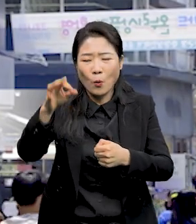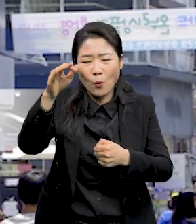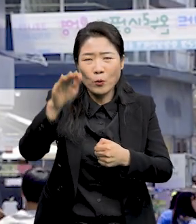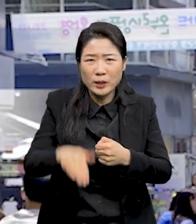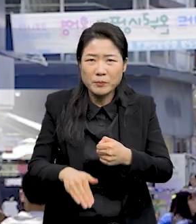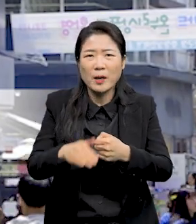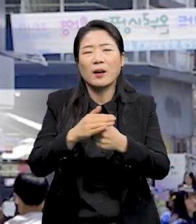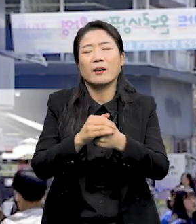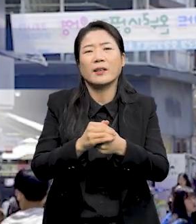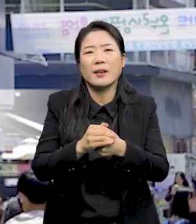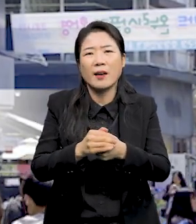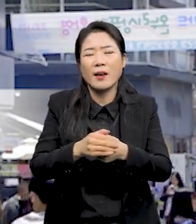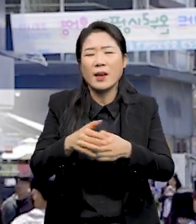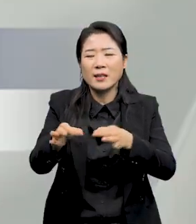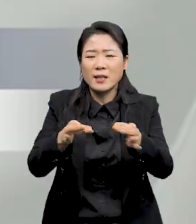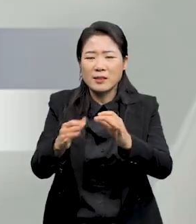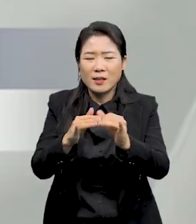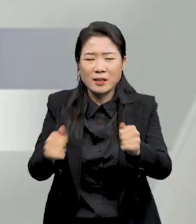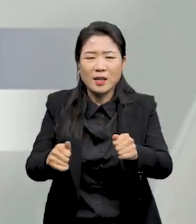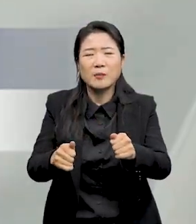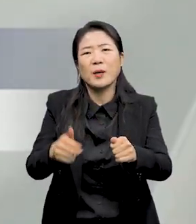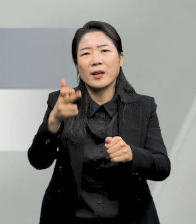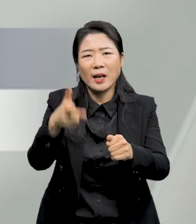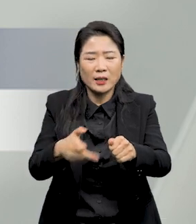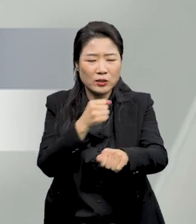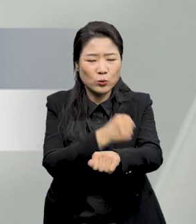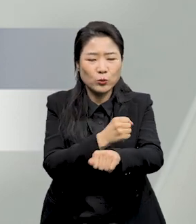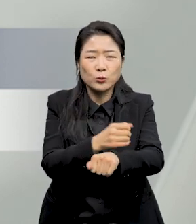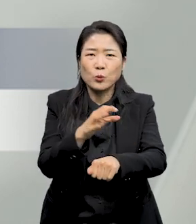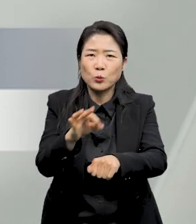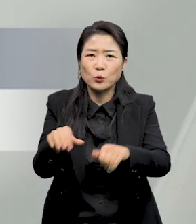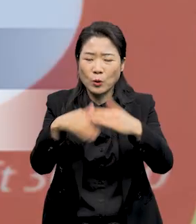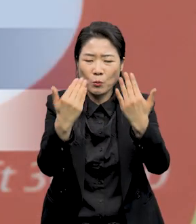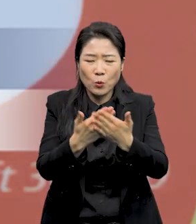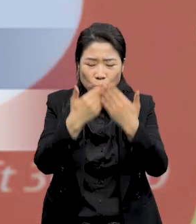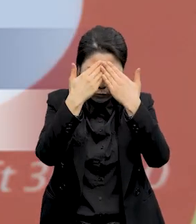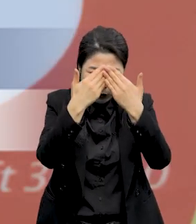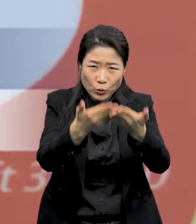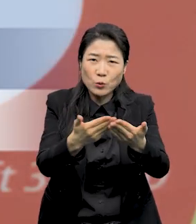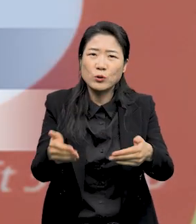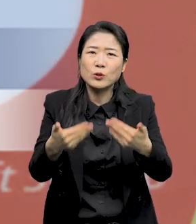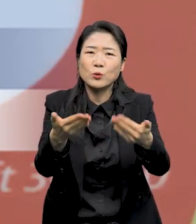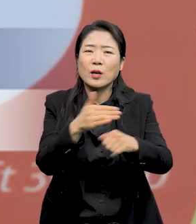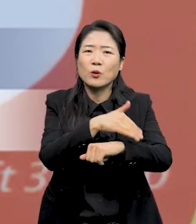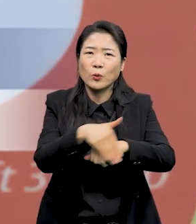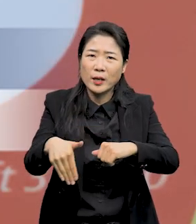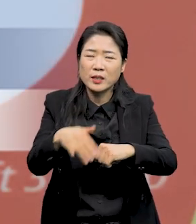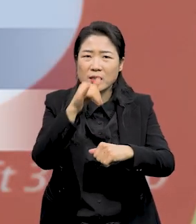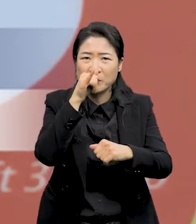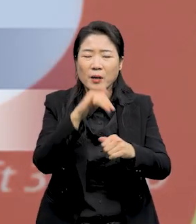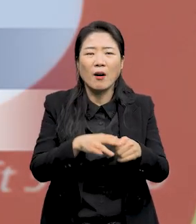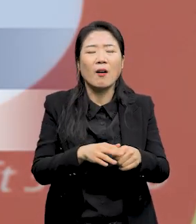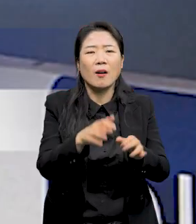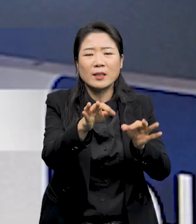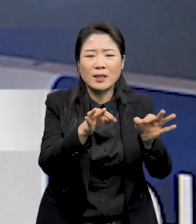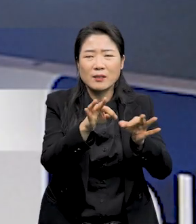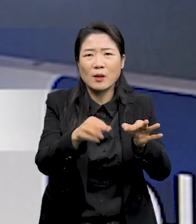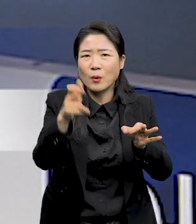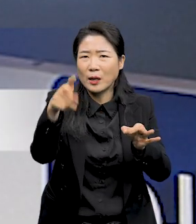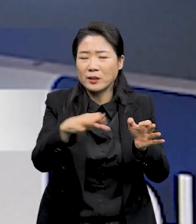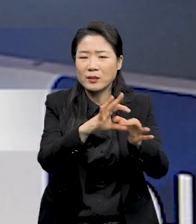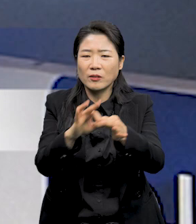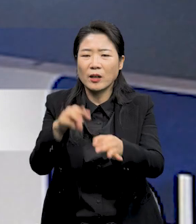영세 중소 가맹점에 광주 상생카드 결제 수수료를 전액 지원할 방침이며 가맹점 신청은